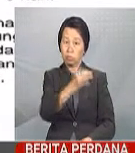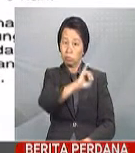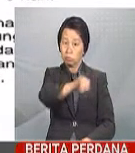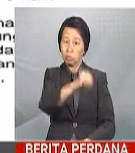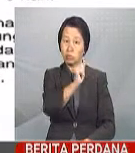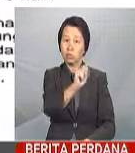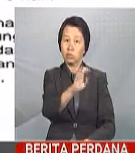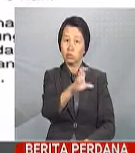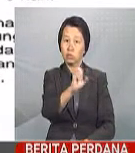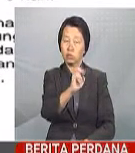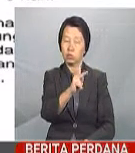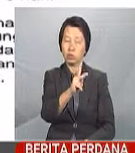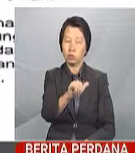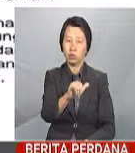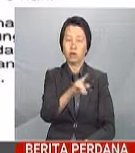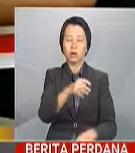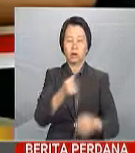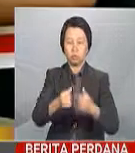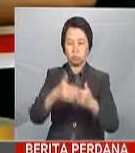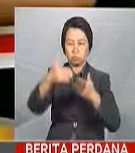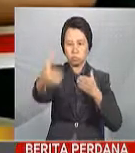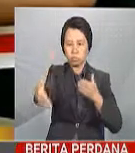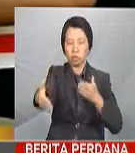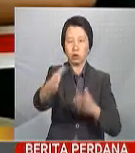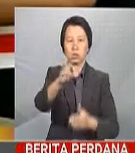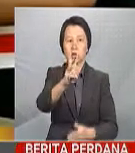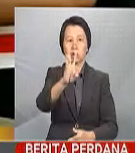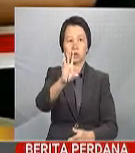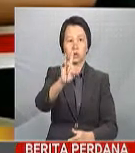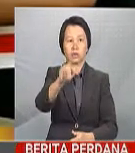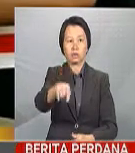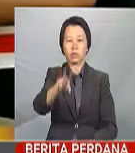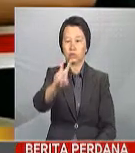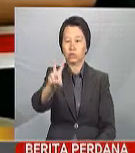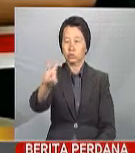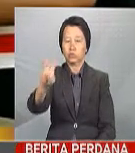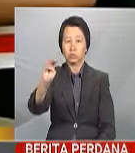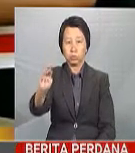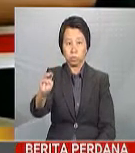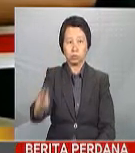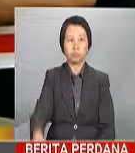juga adalah pemegang rekod kebangsaan dengan jarak 68.22 meter.